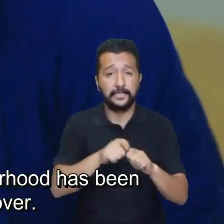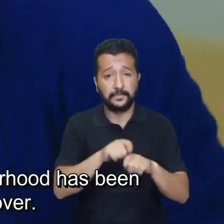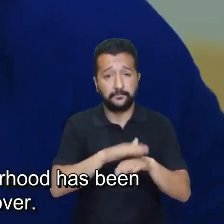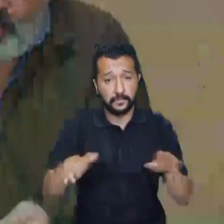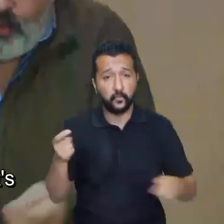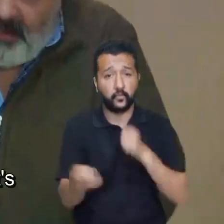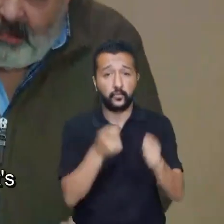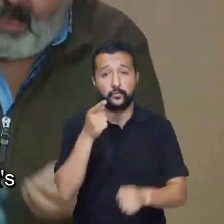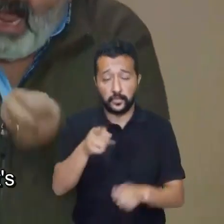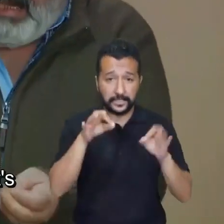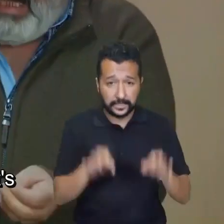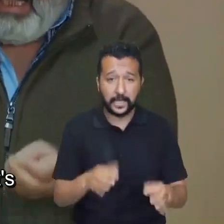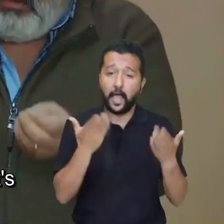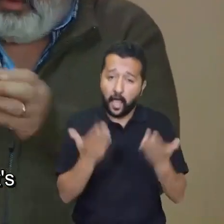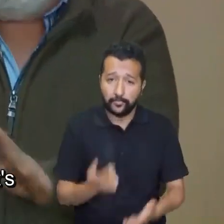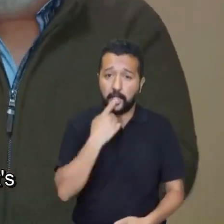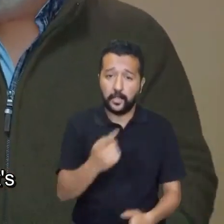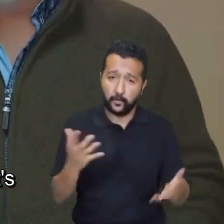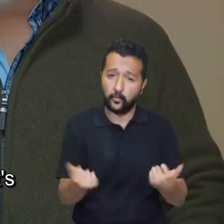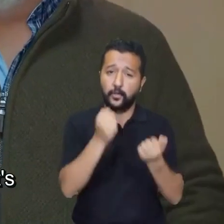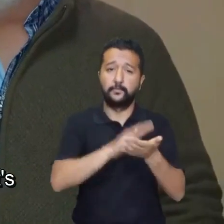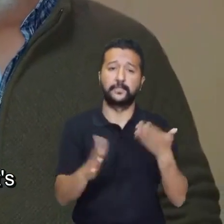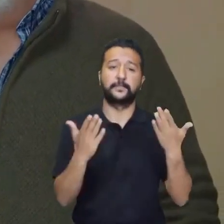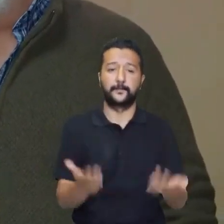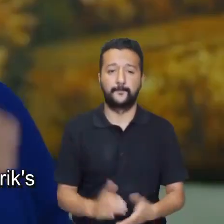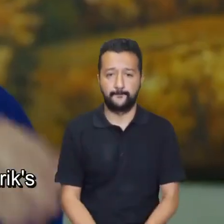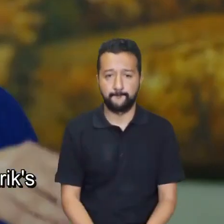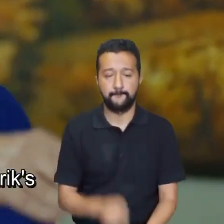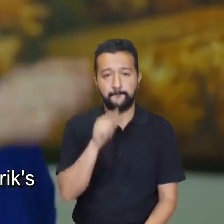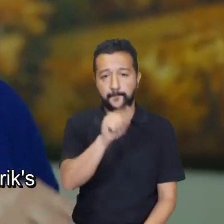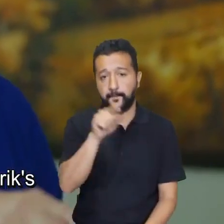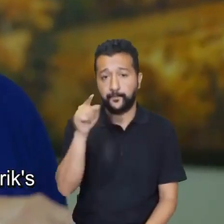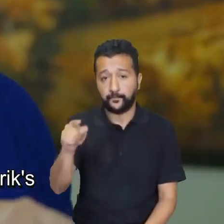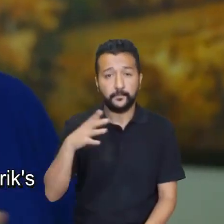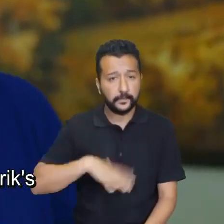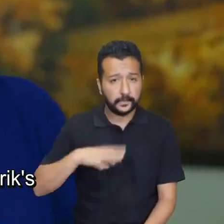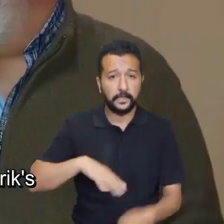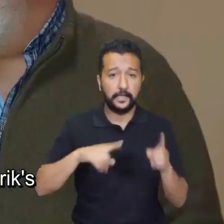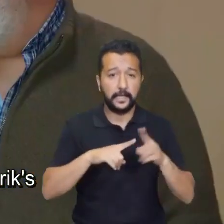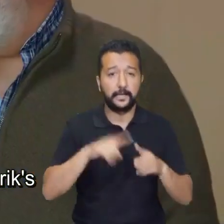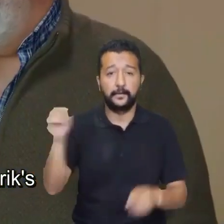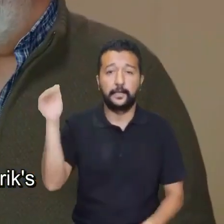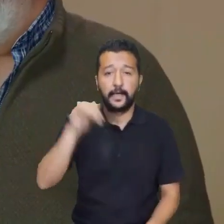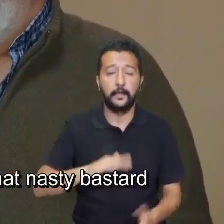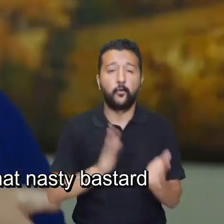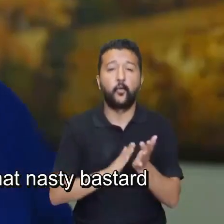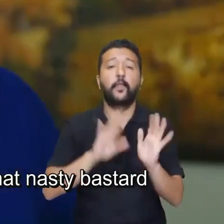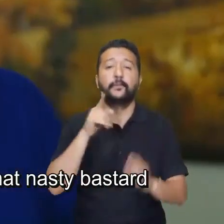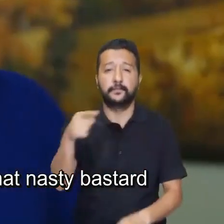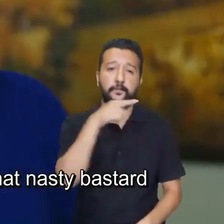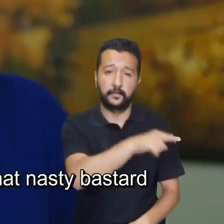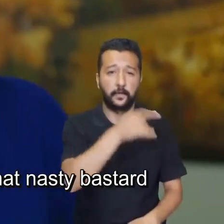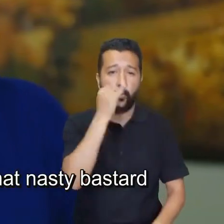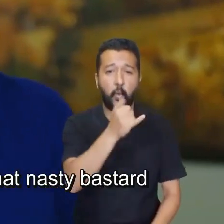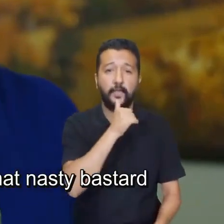diye uğraşıyor. Bu sefer bari hede kurtulalım bitsin ya. Sizin maksadınız Tarık'ın gelişi falan değil. Siz